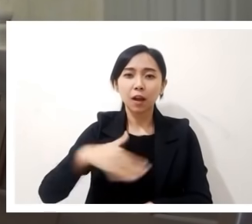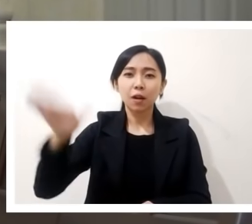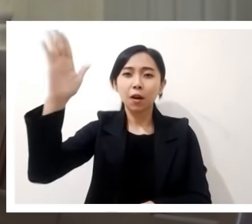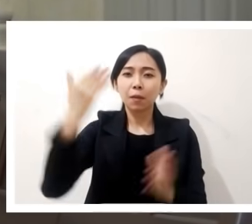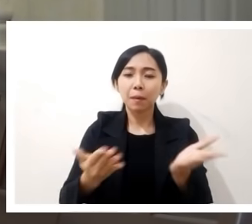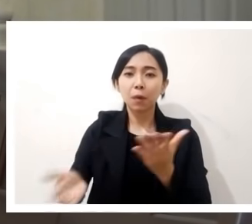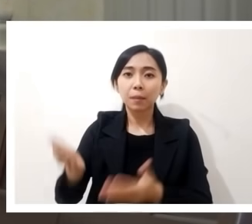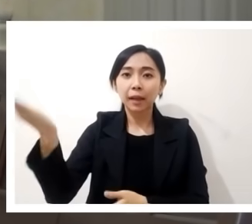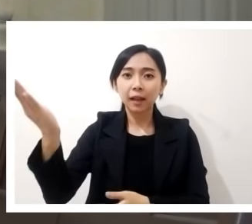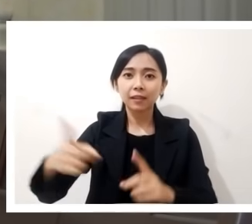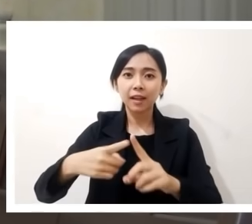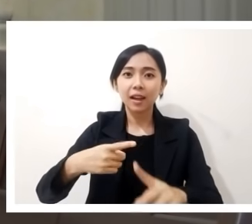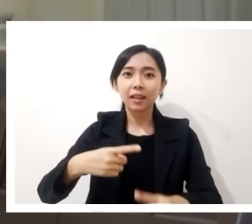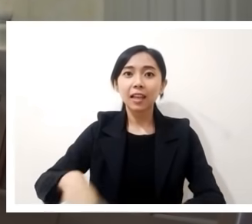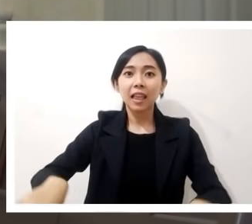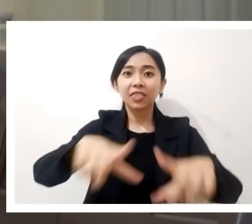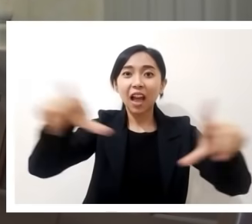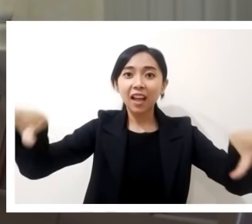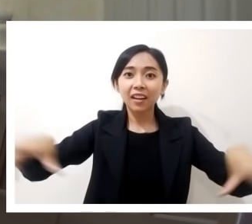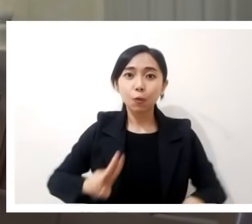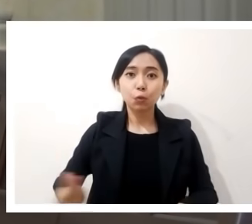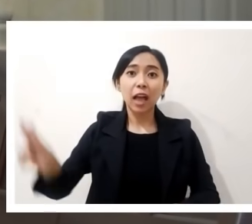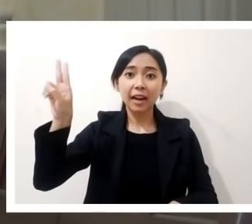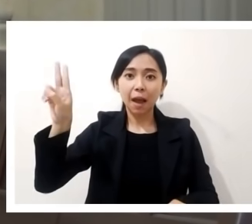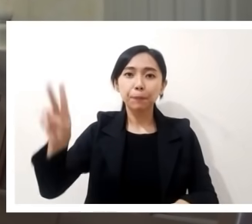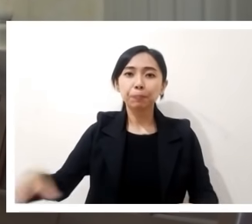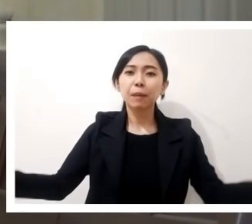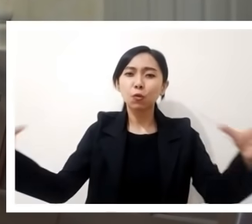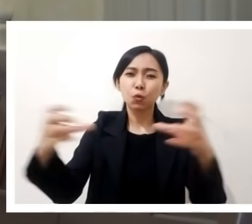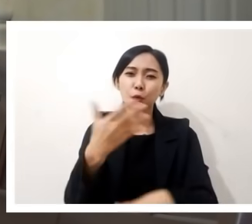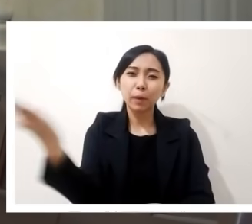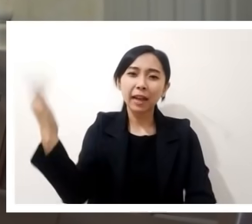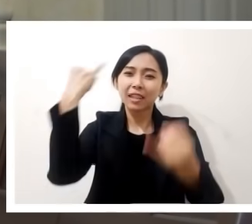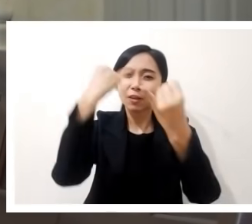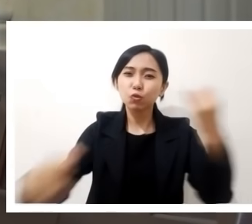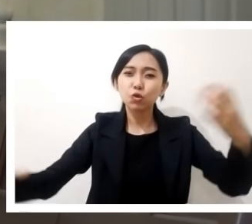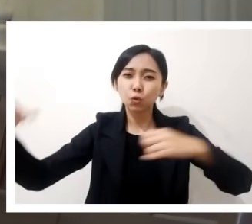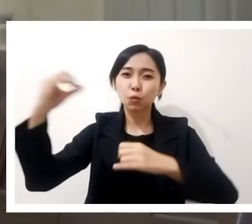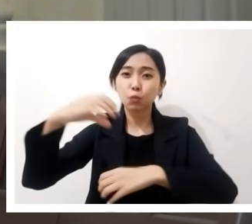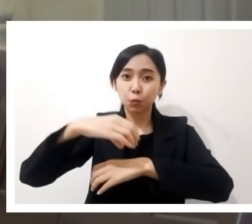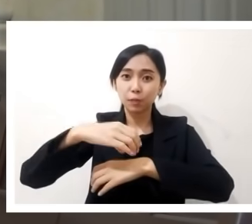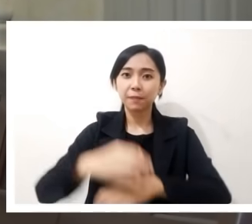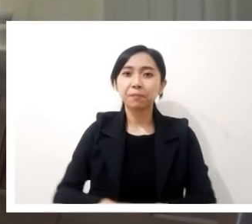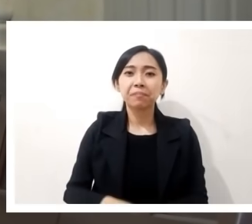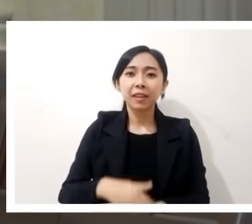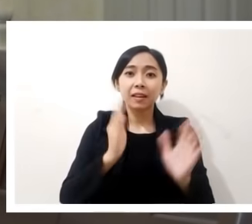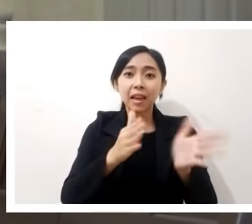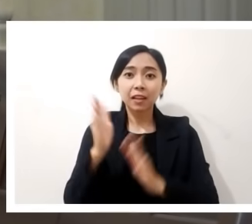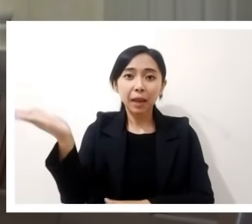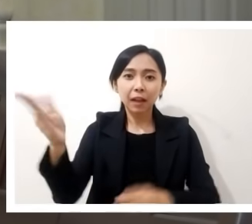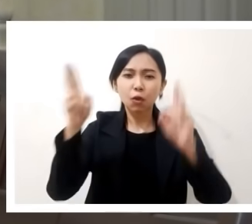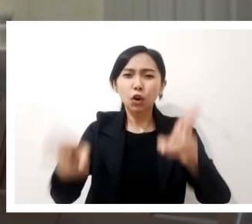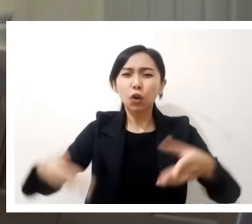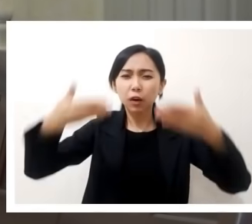dari tanah utara dan akan mengumpulkan mereka dari ujung bumi. Di antara mereka ada orang buta dan lumpuh,